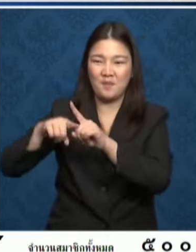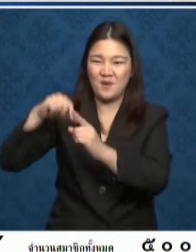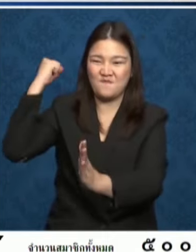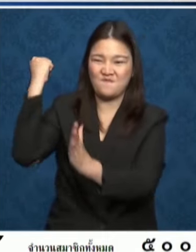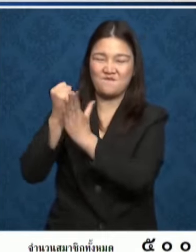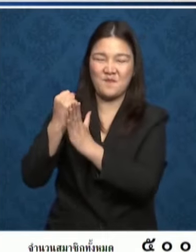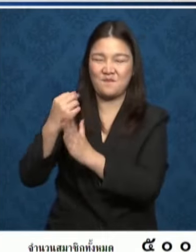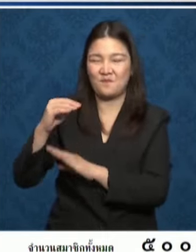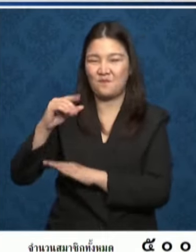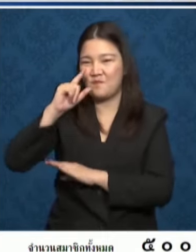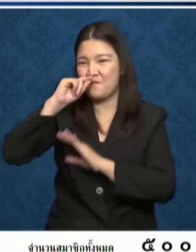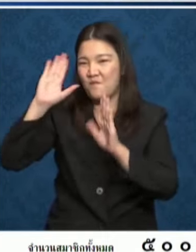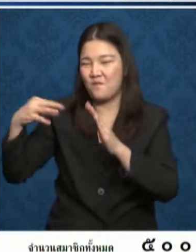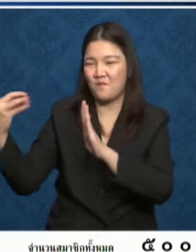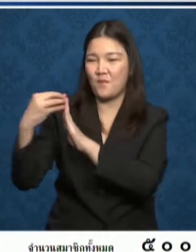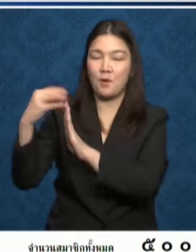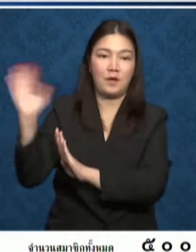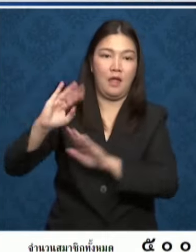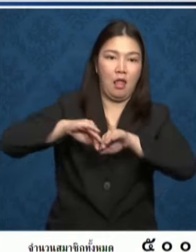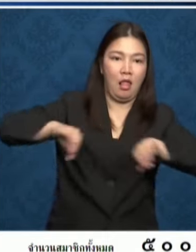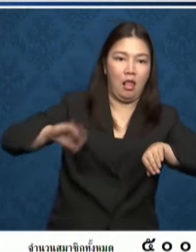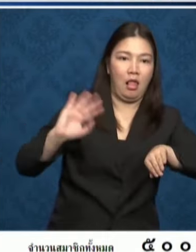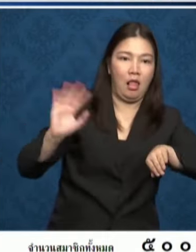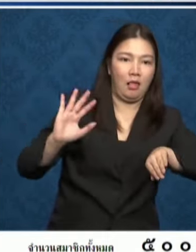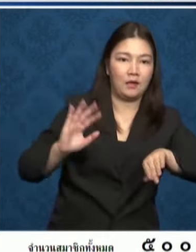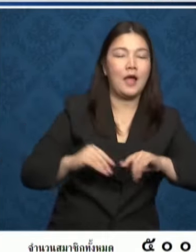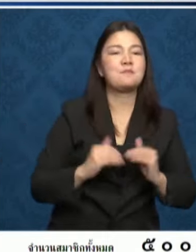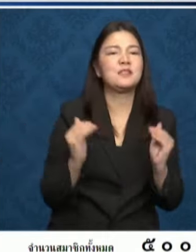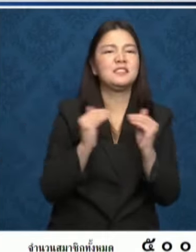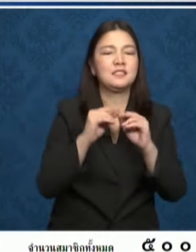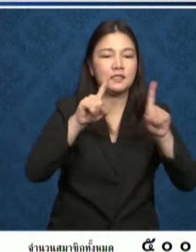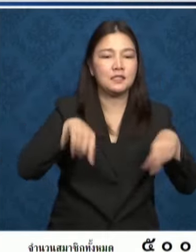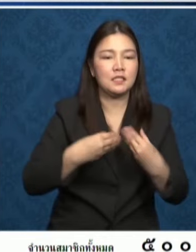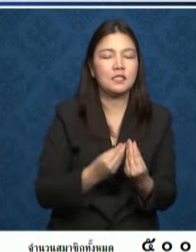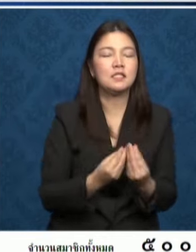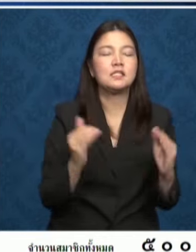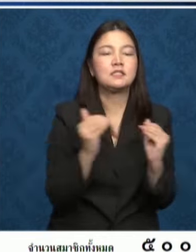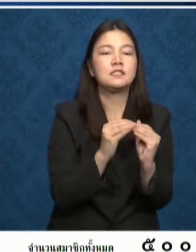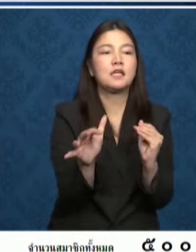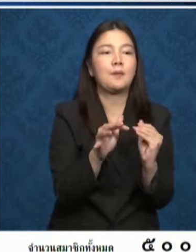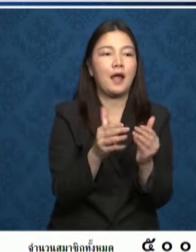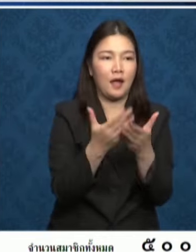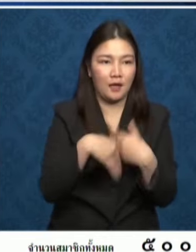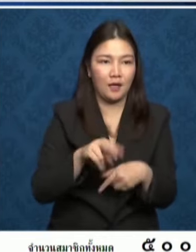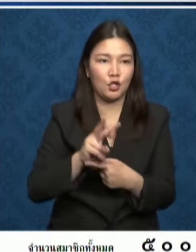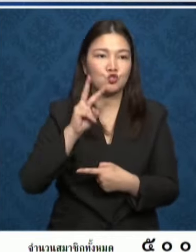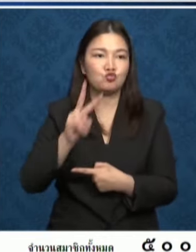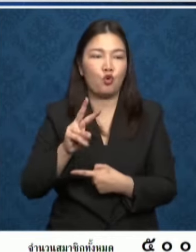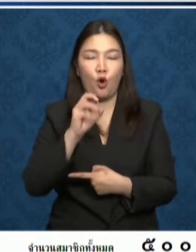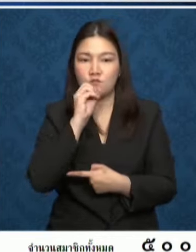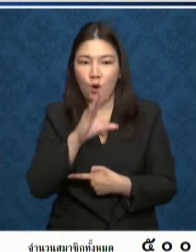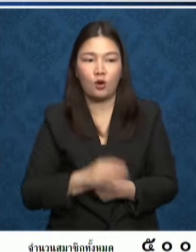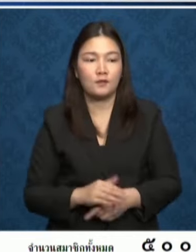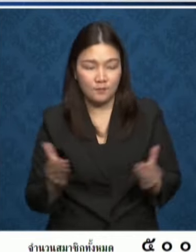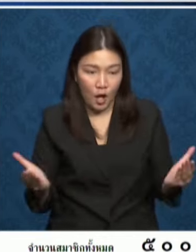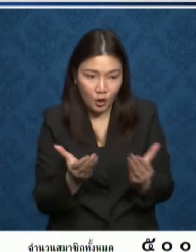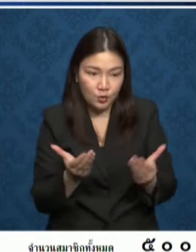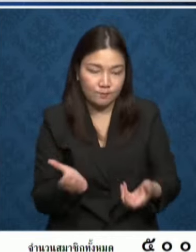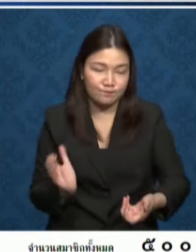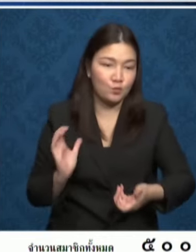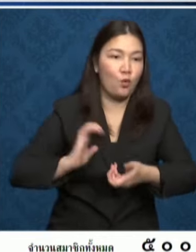ในการใช้ที่ดินและทรัพยากรนะครับประการที่ 2คือส่งเสริมความร่วมมือในการรักษาทรัพยากรดิน